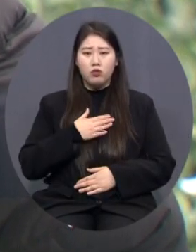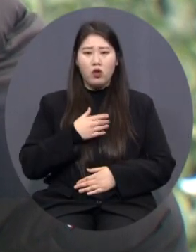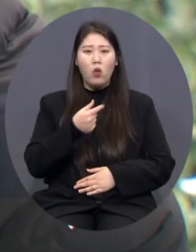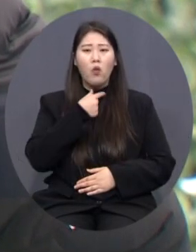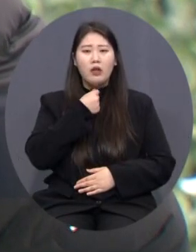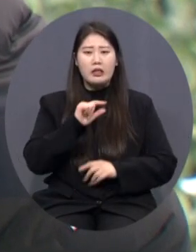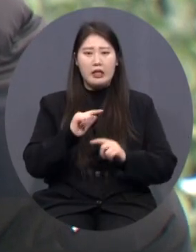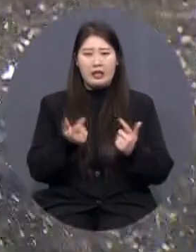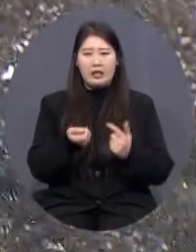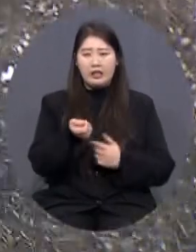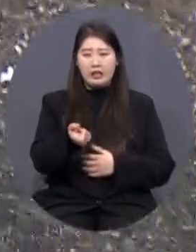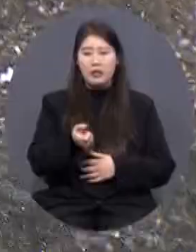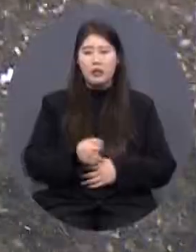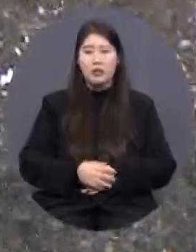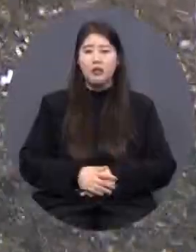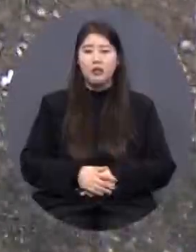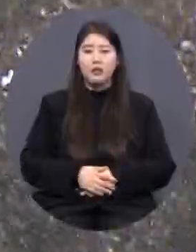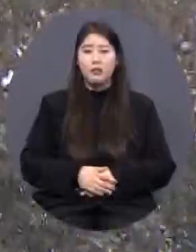거죠. 돈은 안 되고.